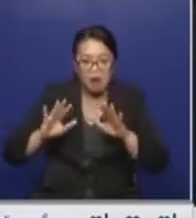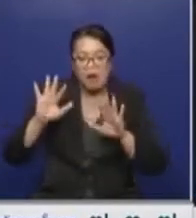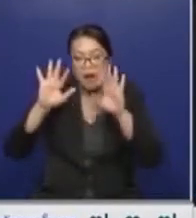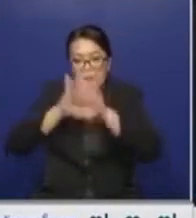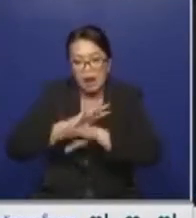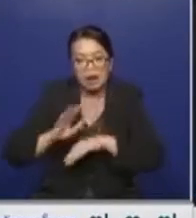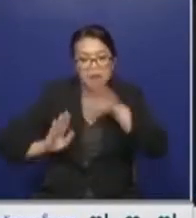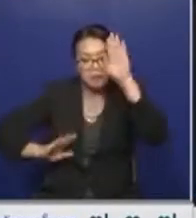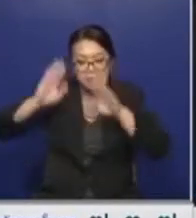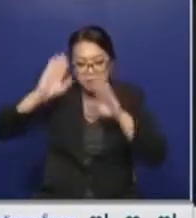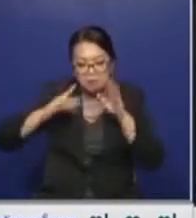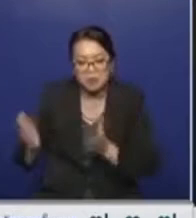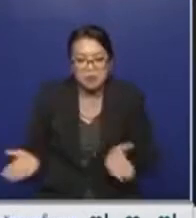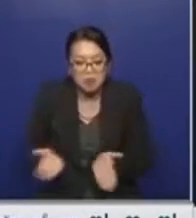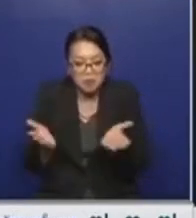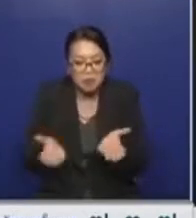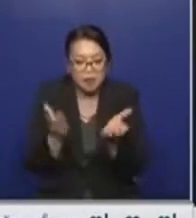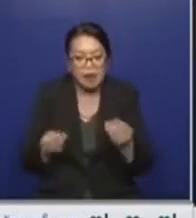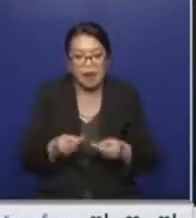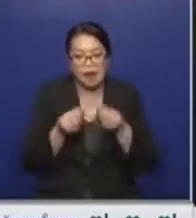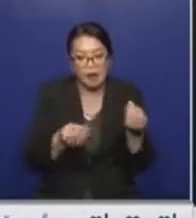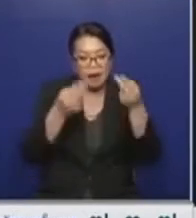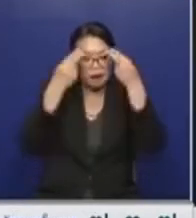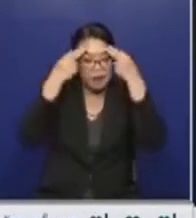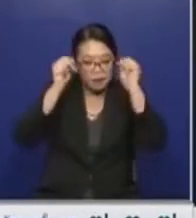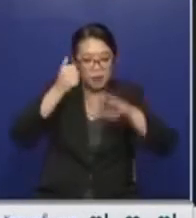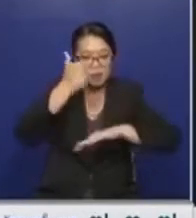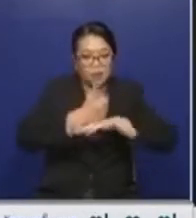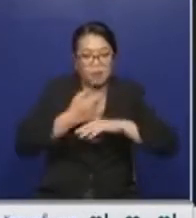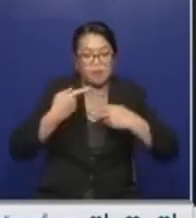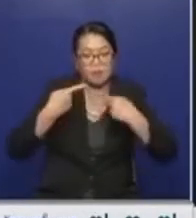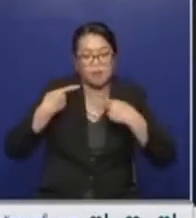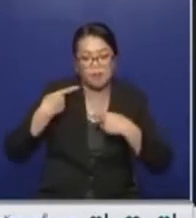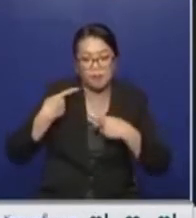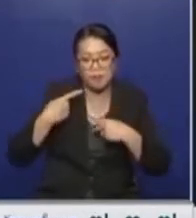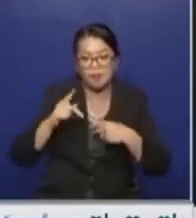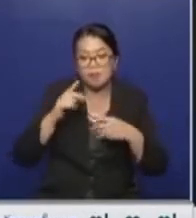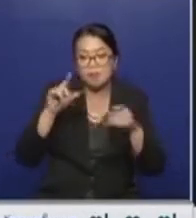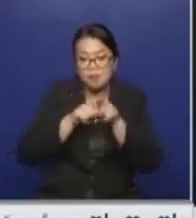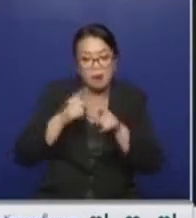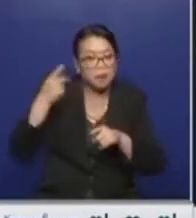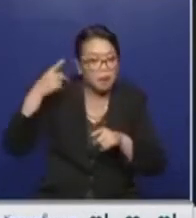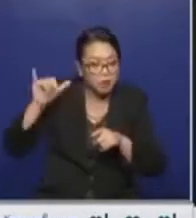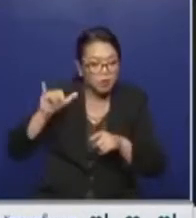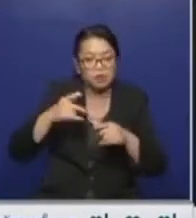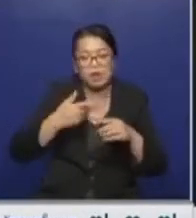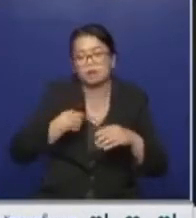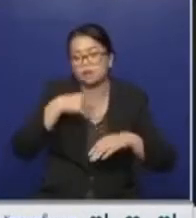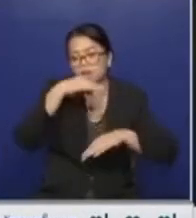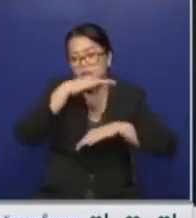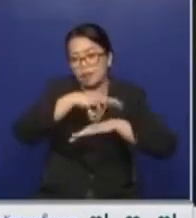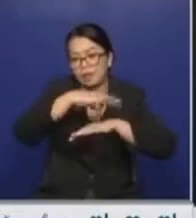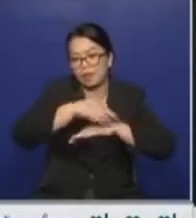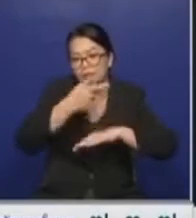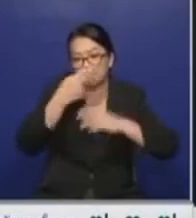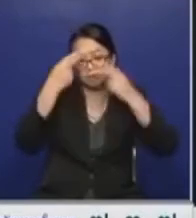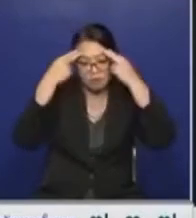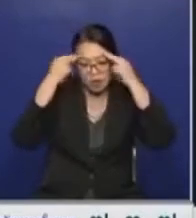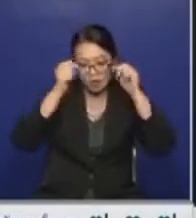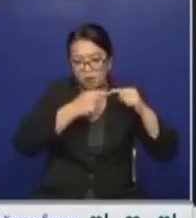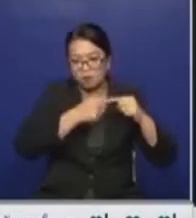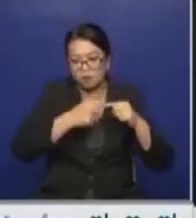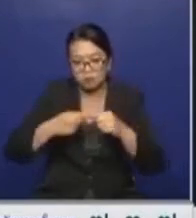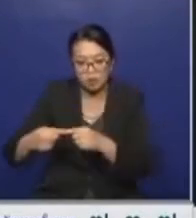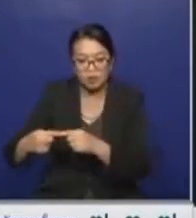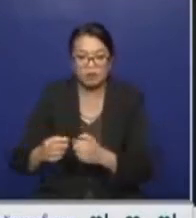พลเอกประยุทธ์จันทร์โอชาเป็นนายกรัฐมนตรีให้สืบทอดอำนาจเผด็จการอย่างพร้อมเพียงกันค่ะท่านประธาน